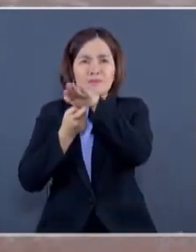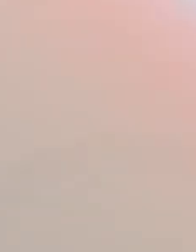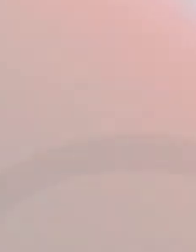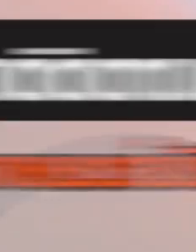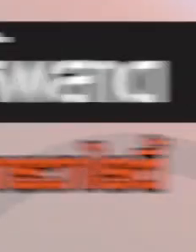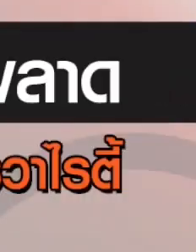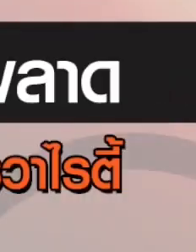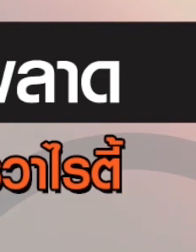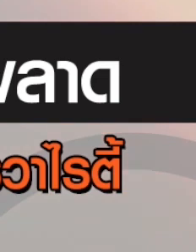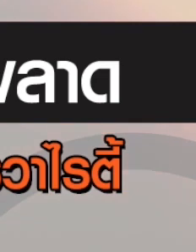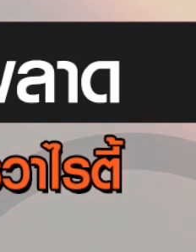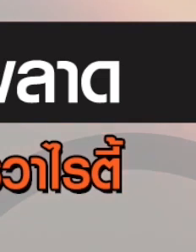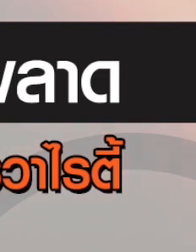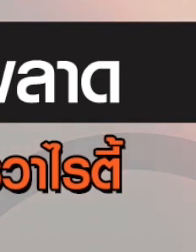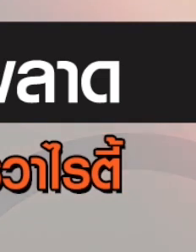นะ